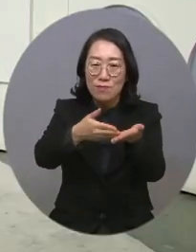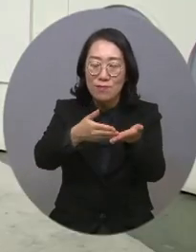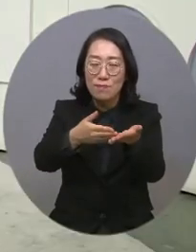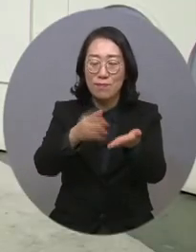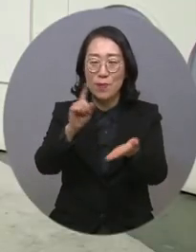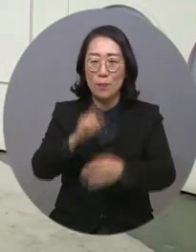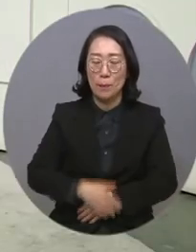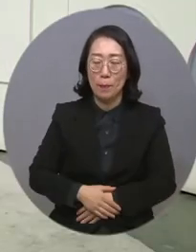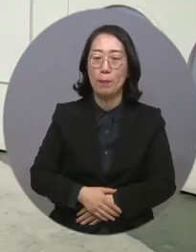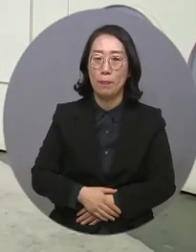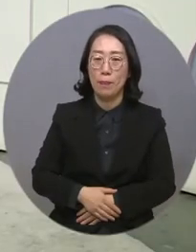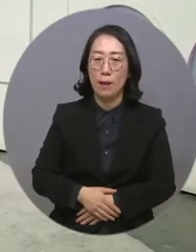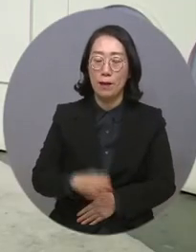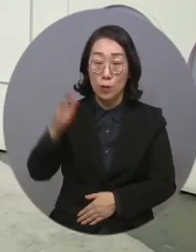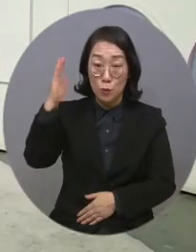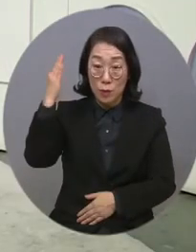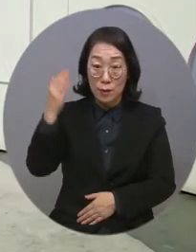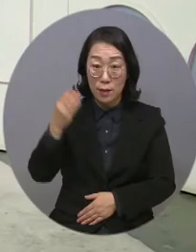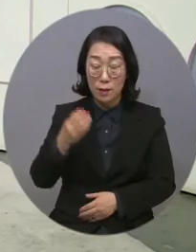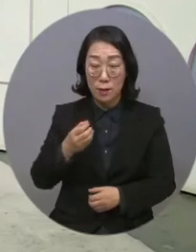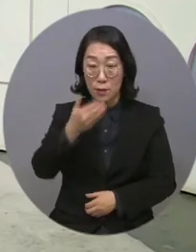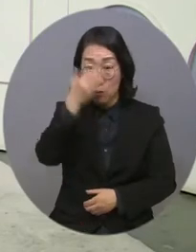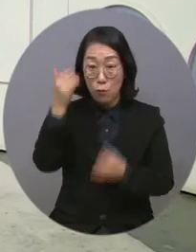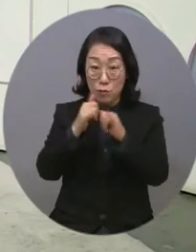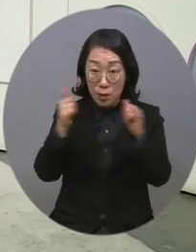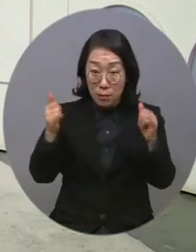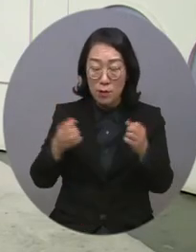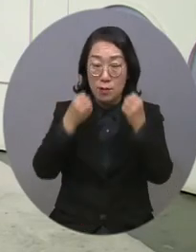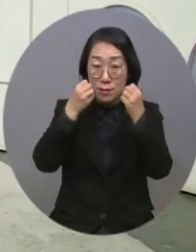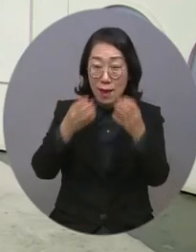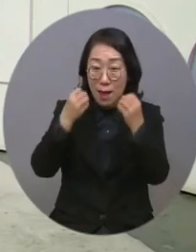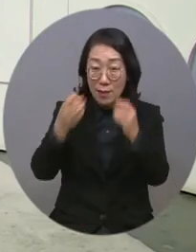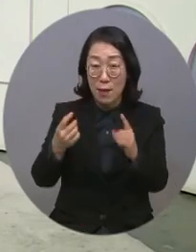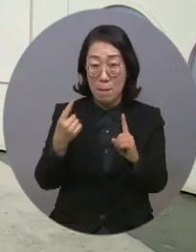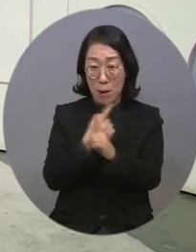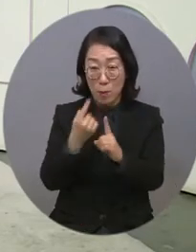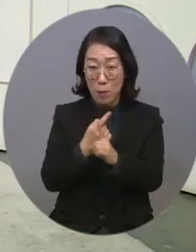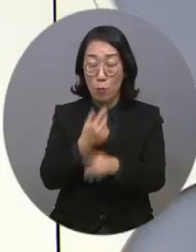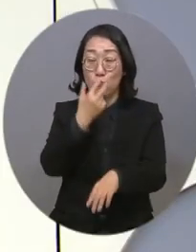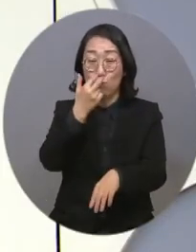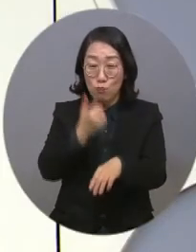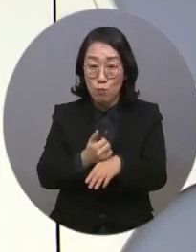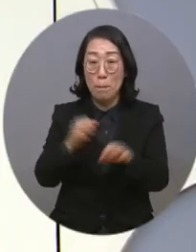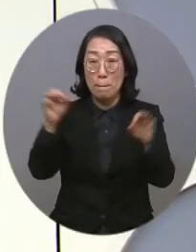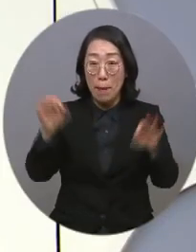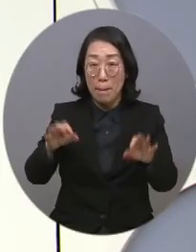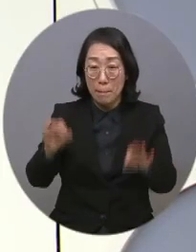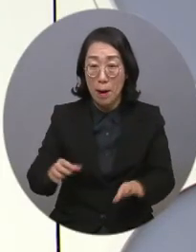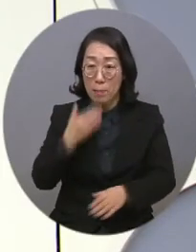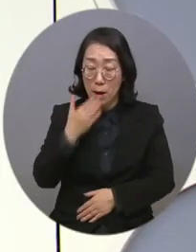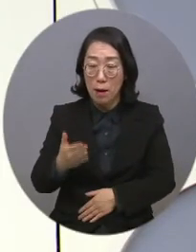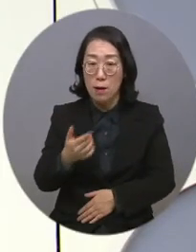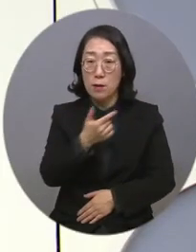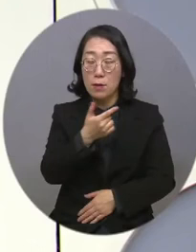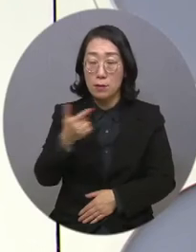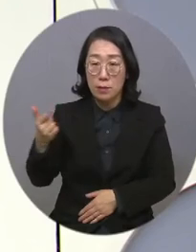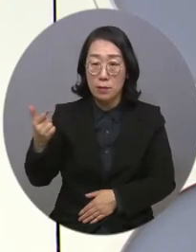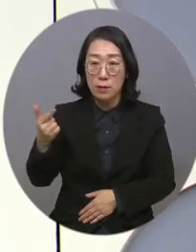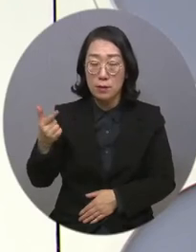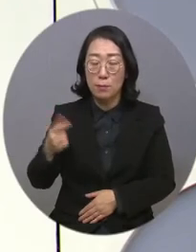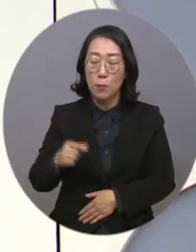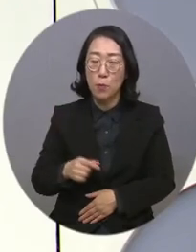글쎄요. 뭐 요즘 신세대들이 너무나 잘 이렇게 새로운 변화에 잘 적응해서 잘 하고 있기 때문에 뭐 큰 내가 충고